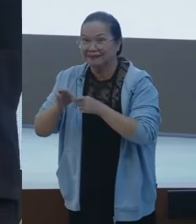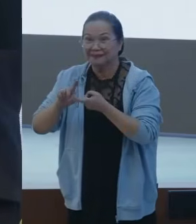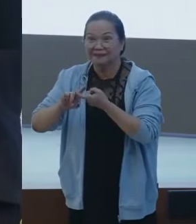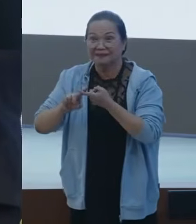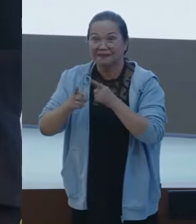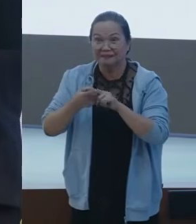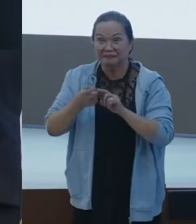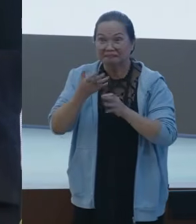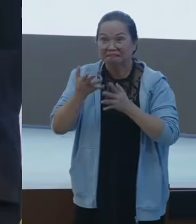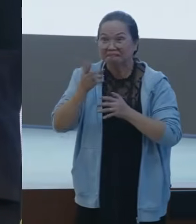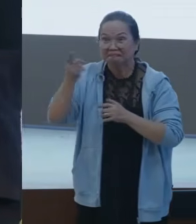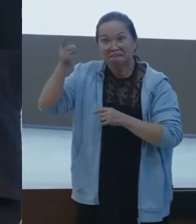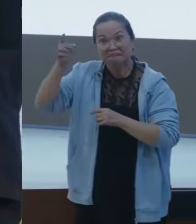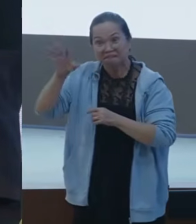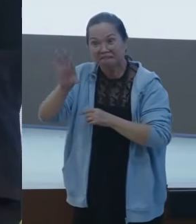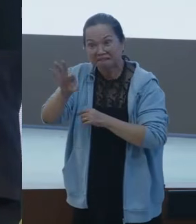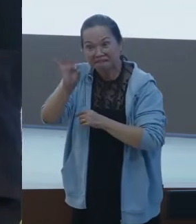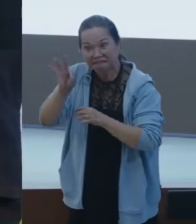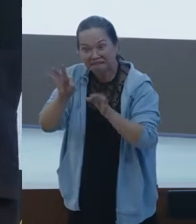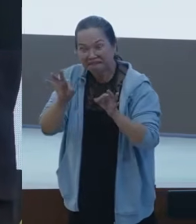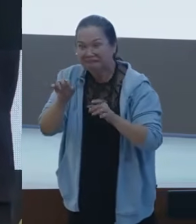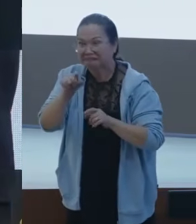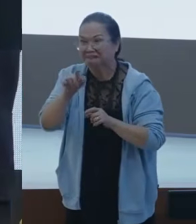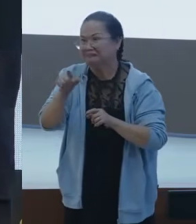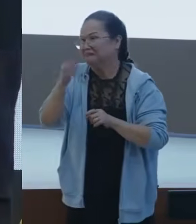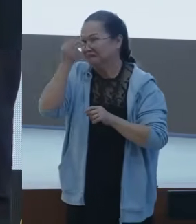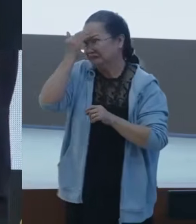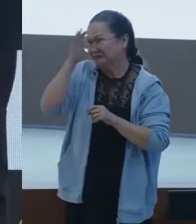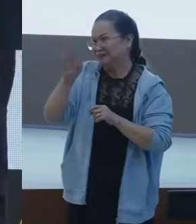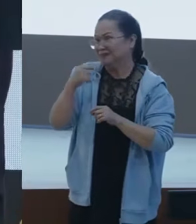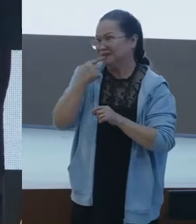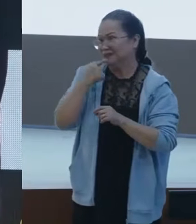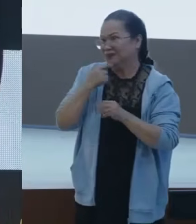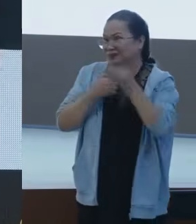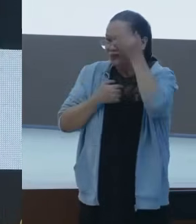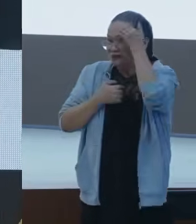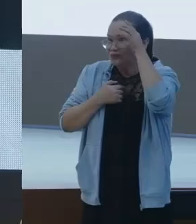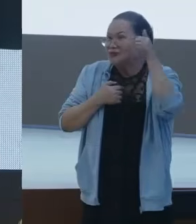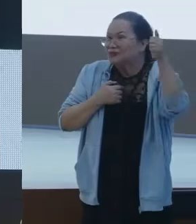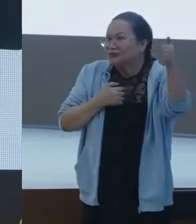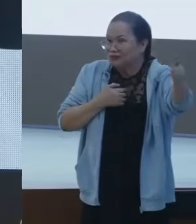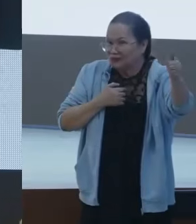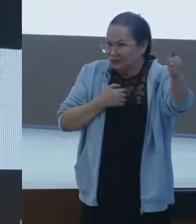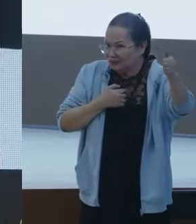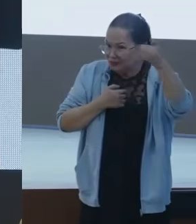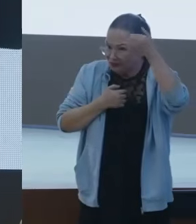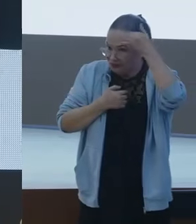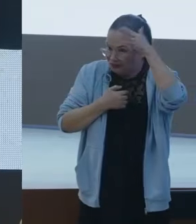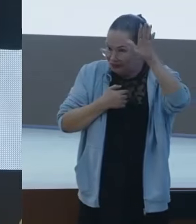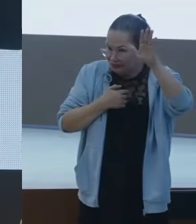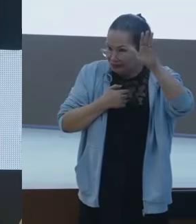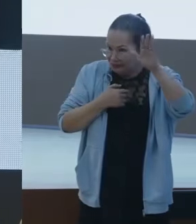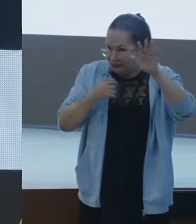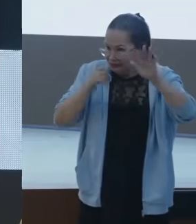elect. Hindi nyo alam kung sino, hindi nila alam kung sino